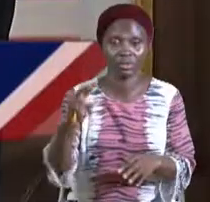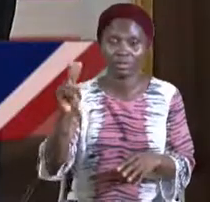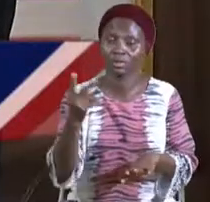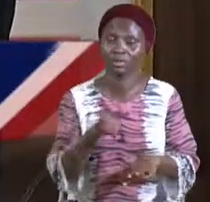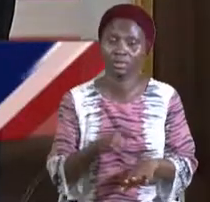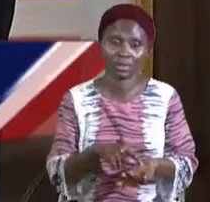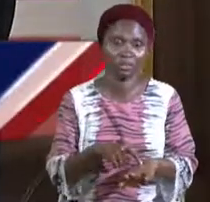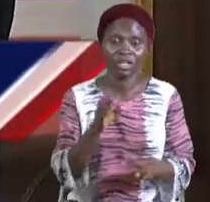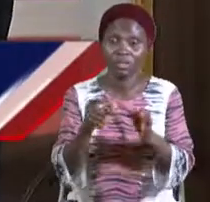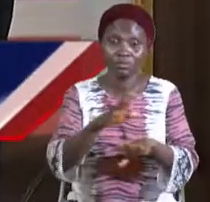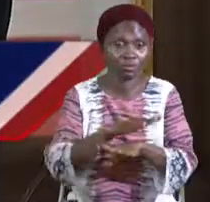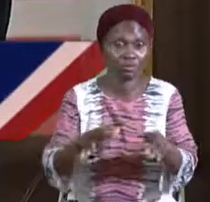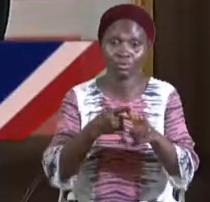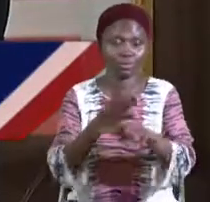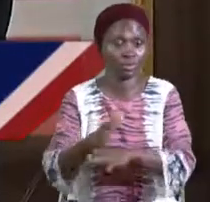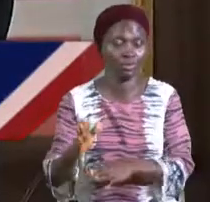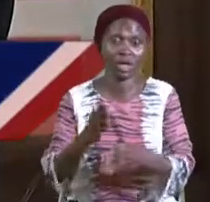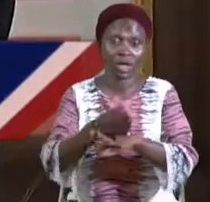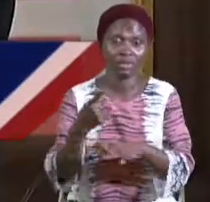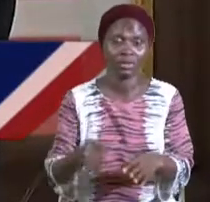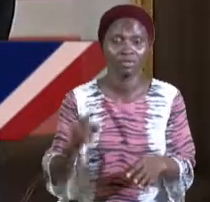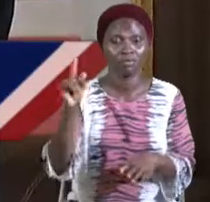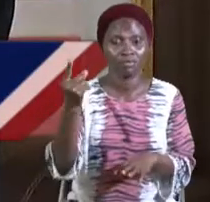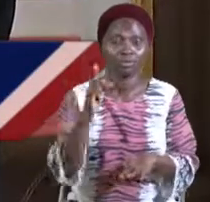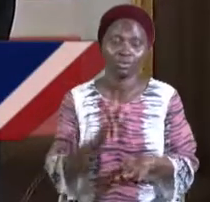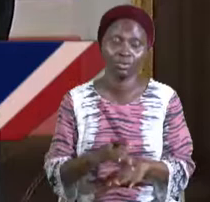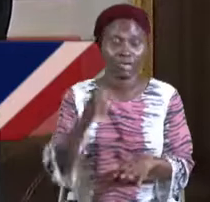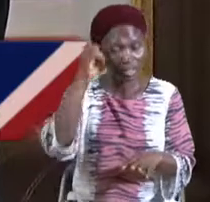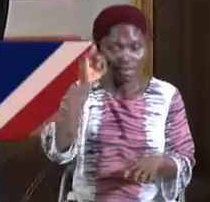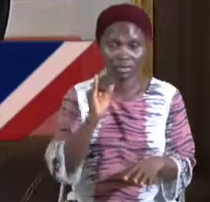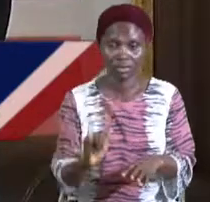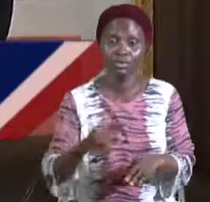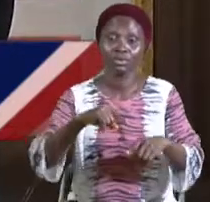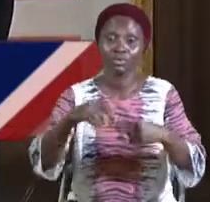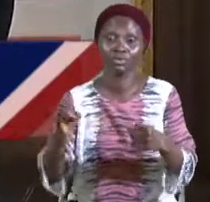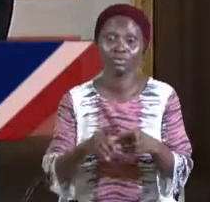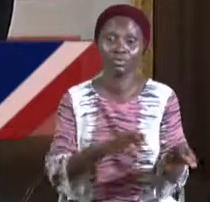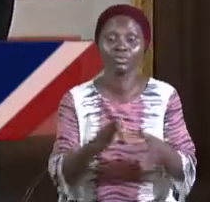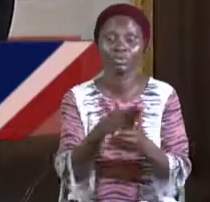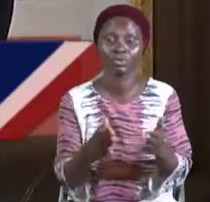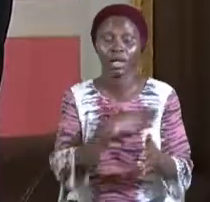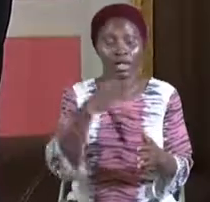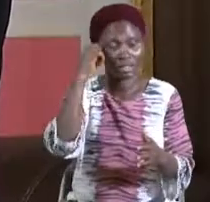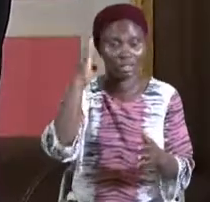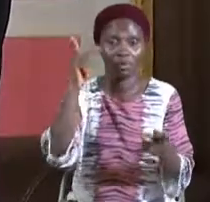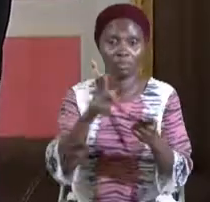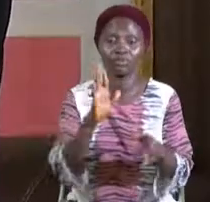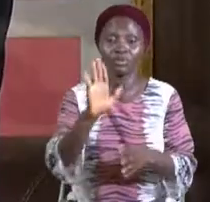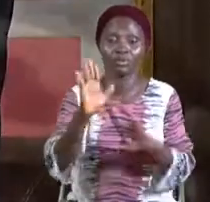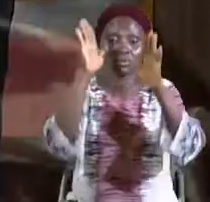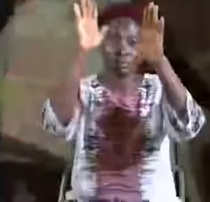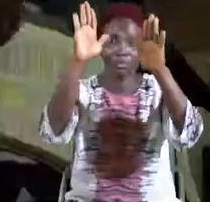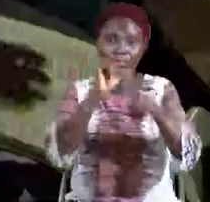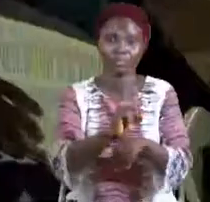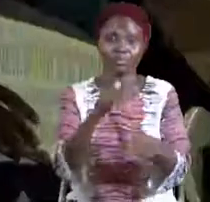pas après la première touche, il va encore faire quelque chose et il va achever ton miracle au nom